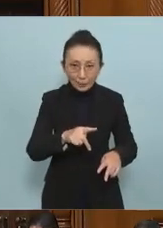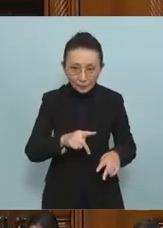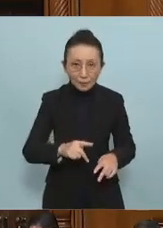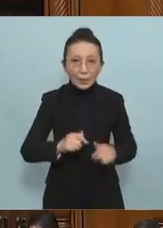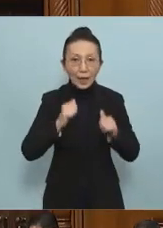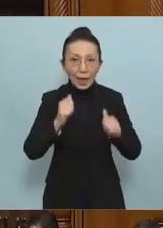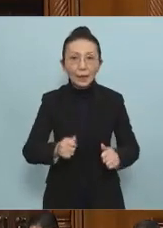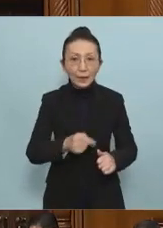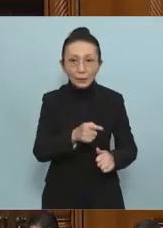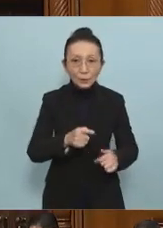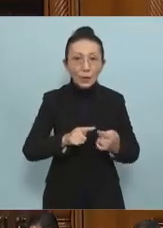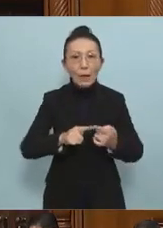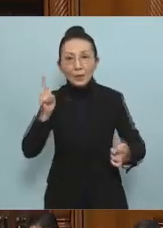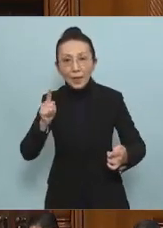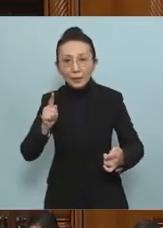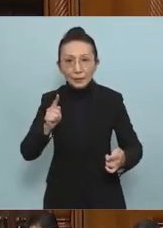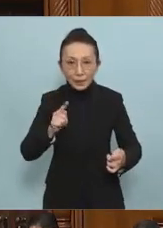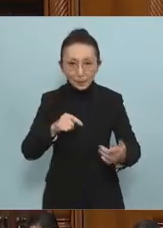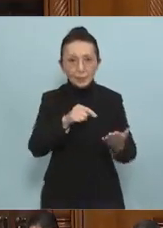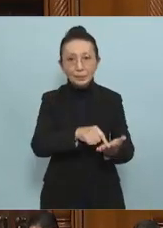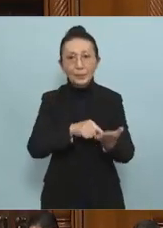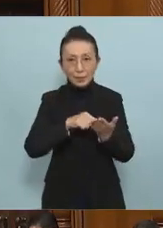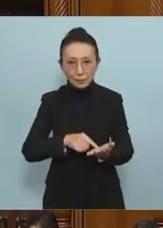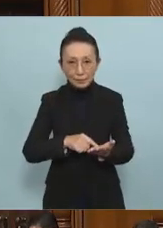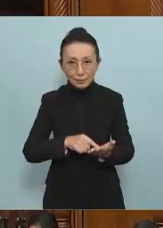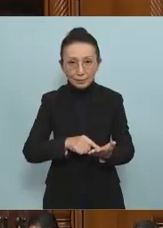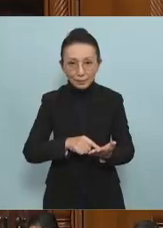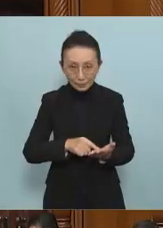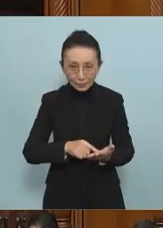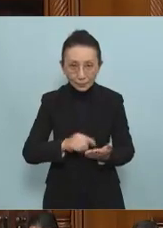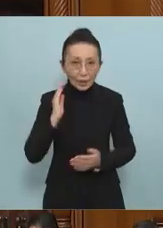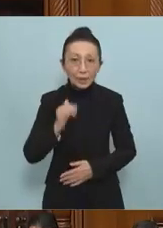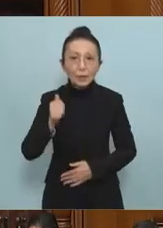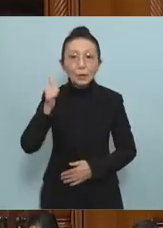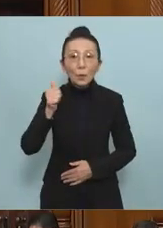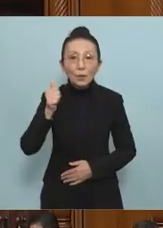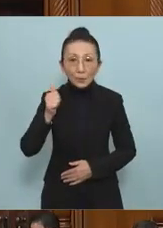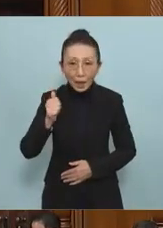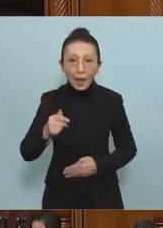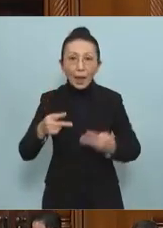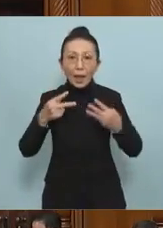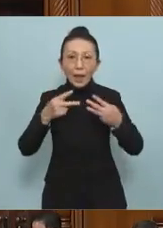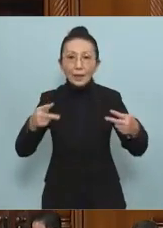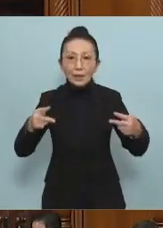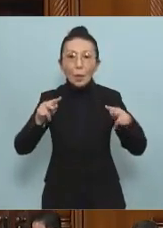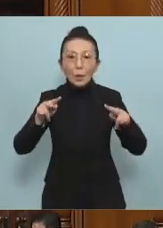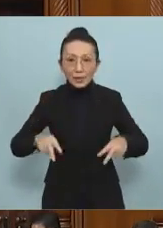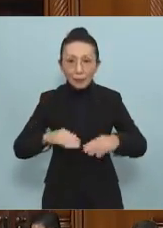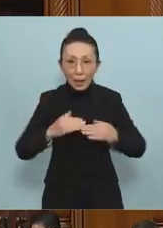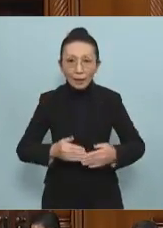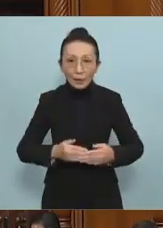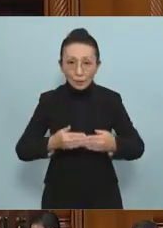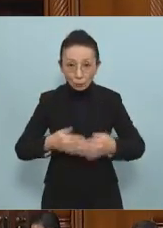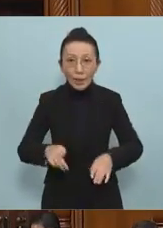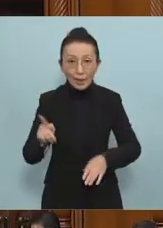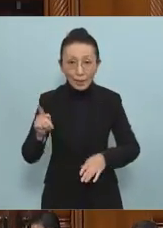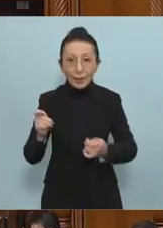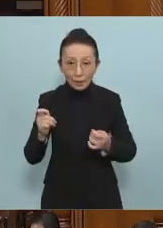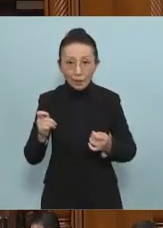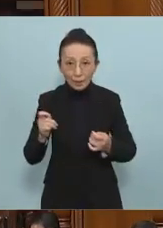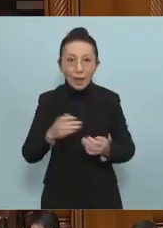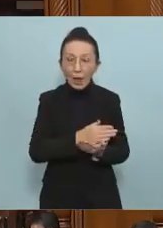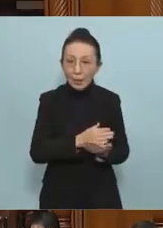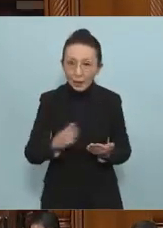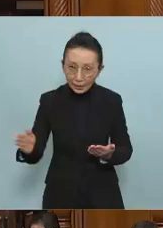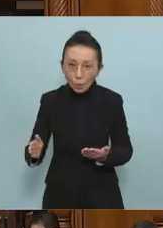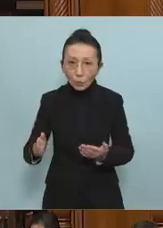が起こっています。広島出身の総理として、高裁判決の立場を堅持し、幅広く救済すべき